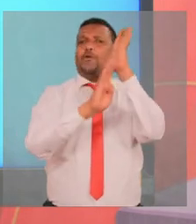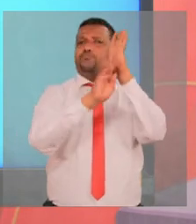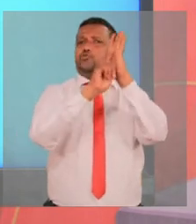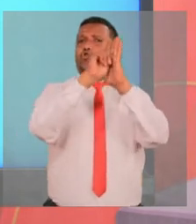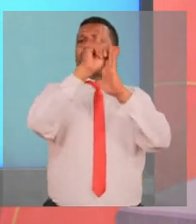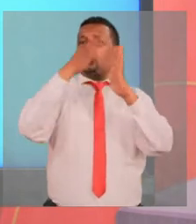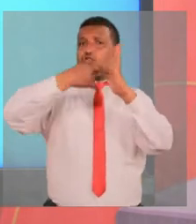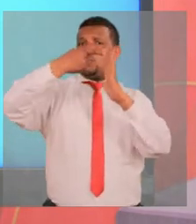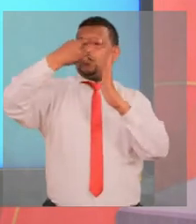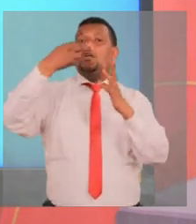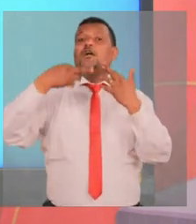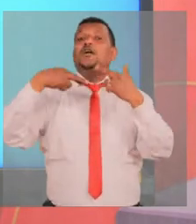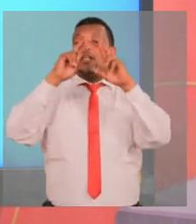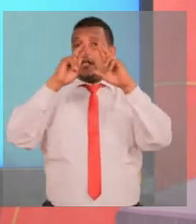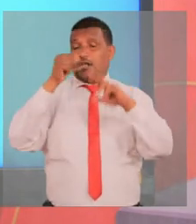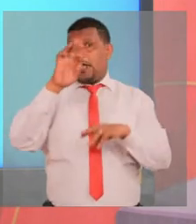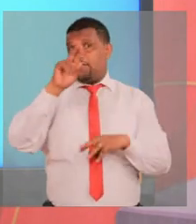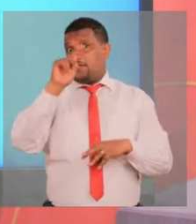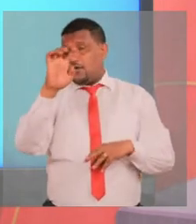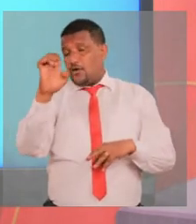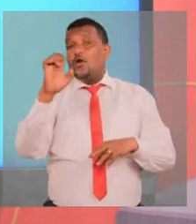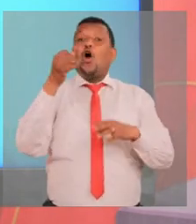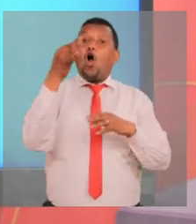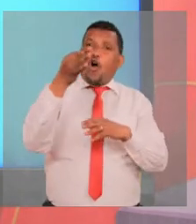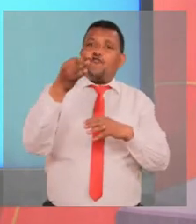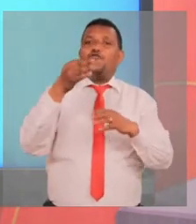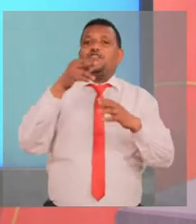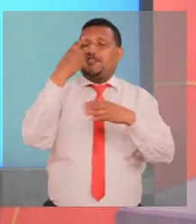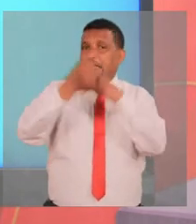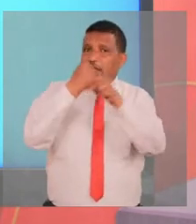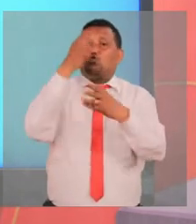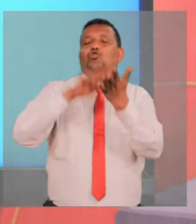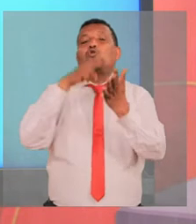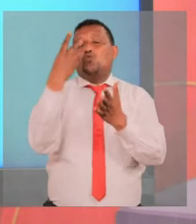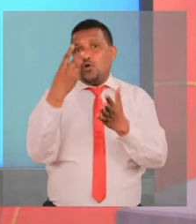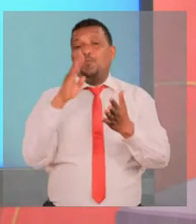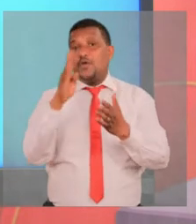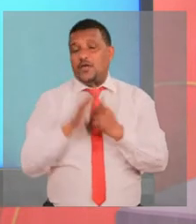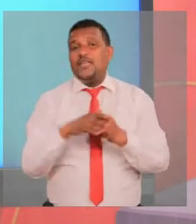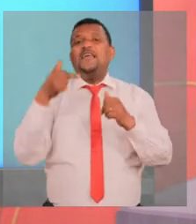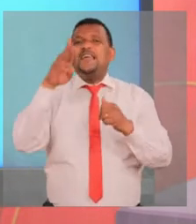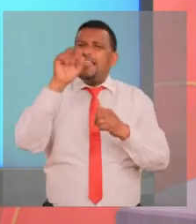आफ थम विल बे अपडेटेड